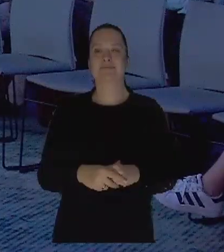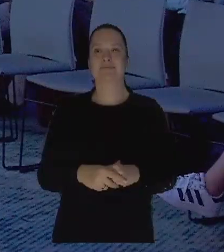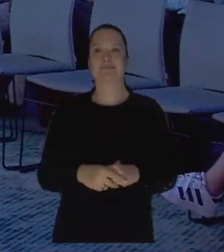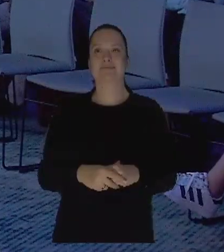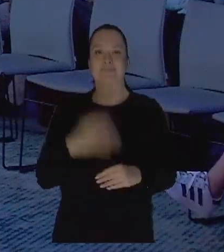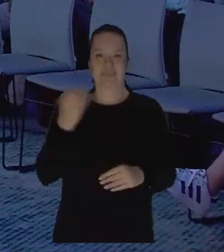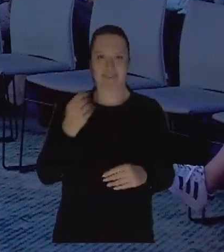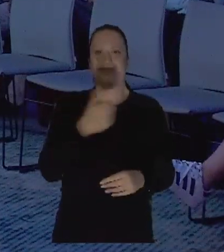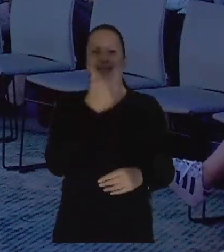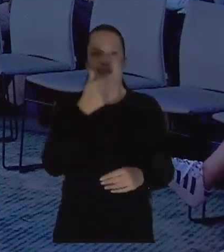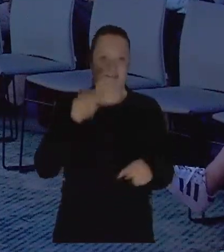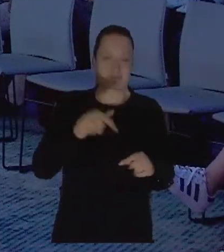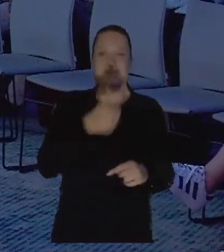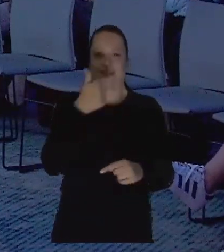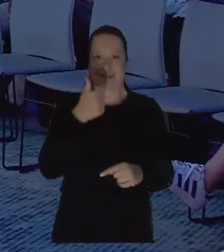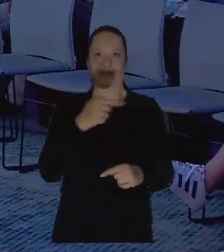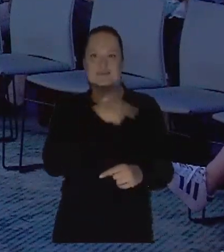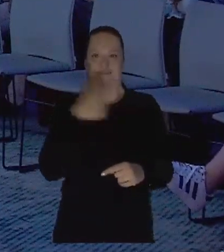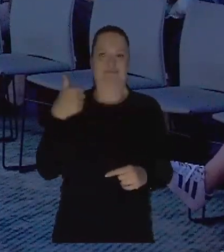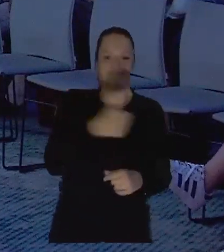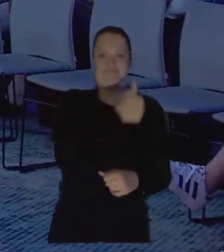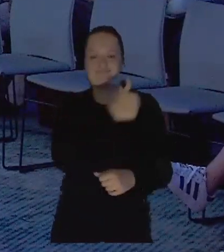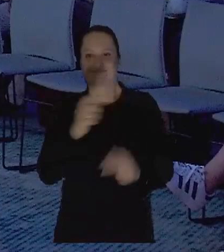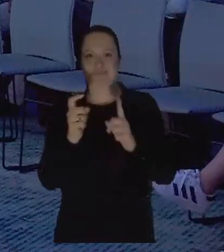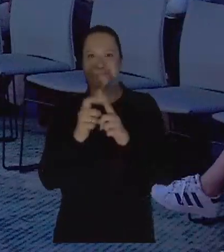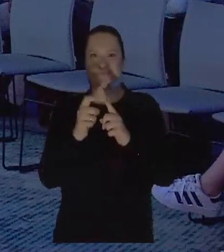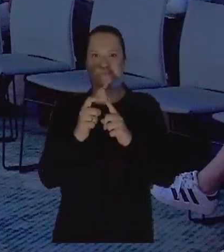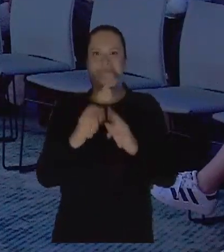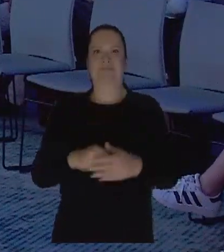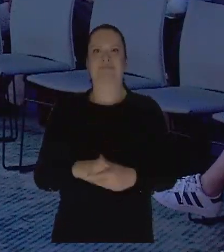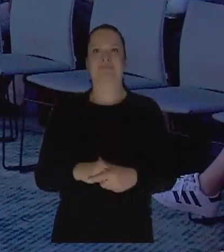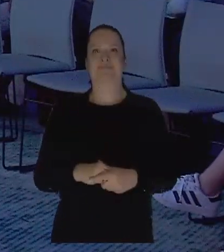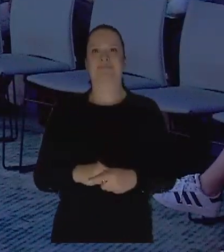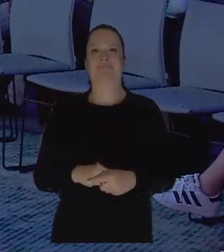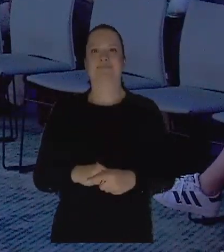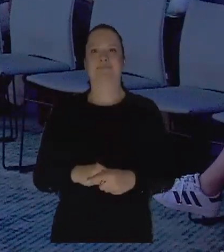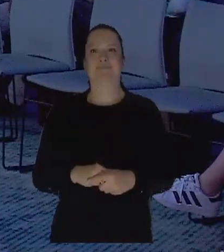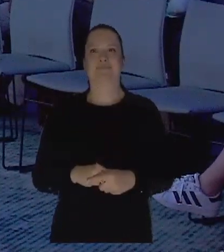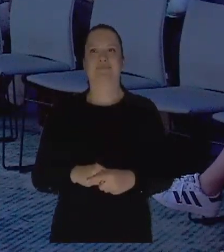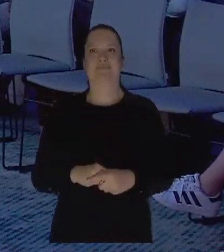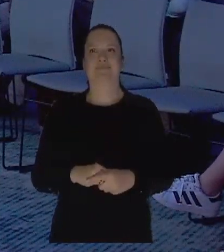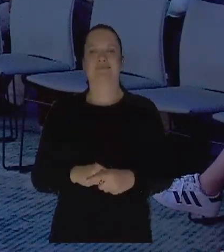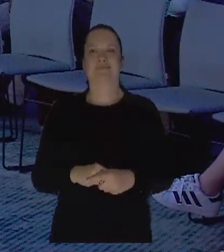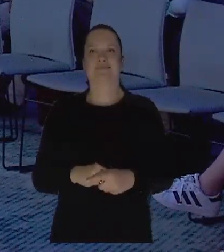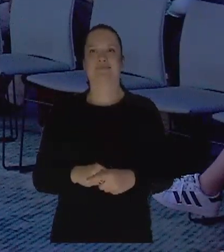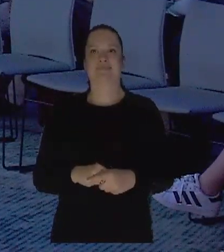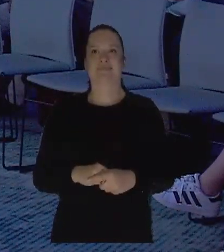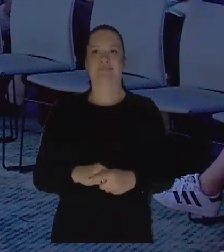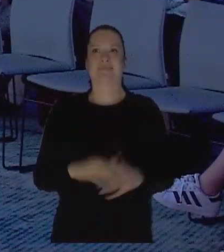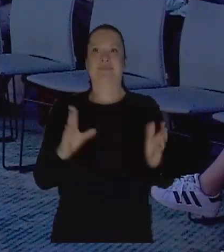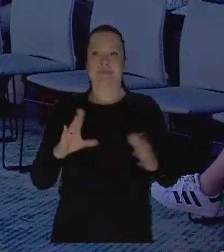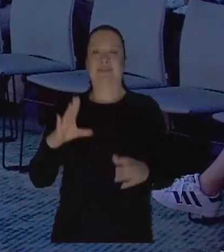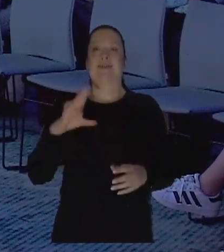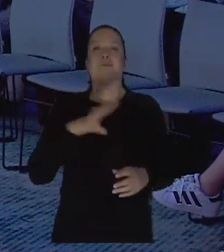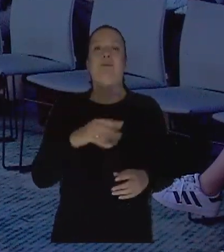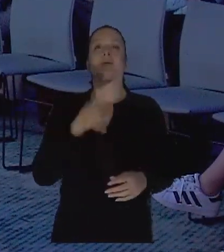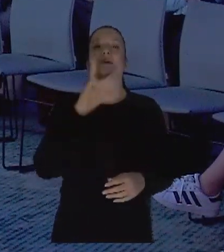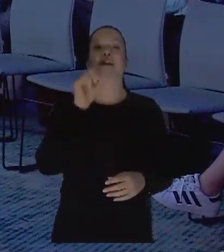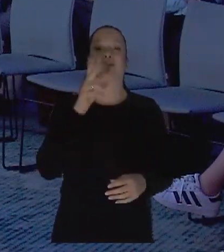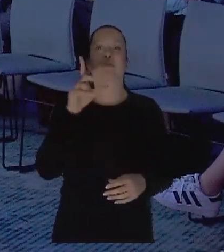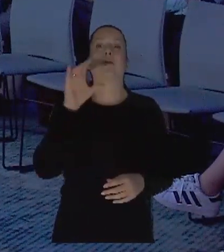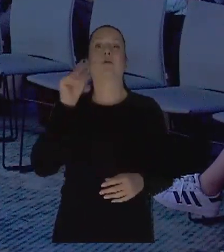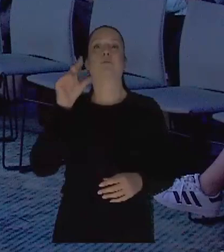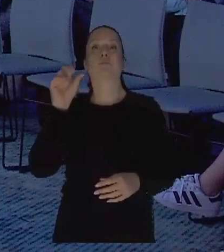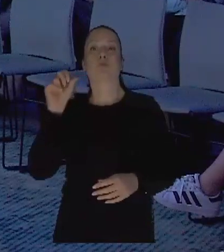jeszcze podsumowanie, bardzo dobrze, świetnie. No i skoro był Kajko i Kokosz i Lelum po Lelum,